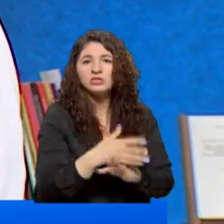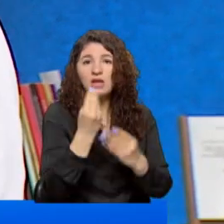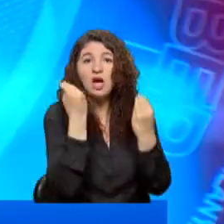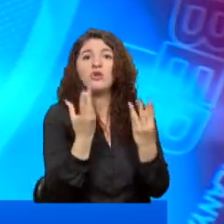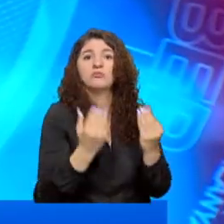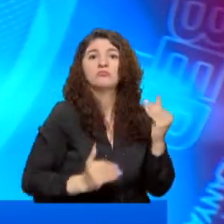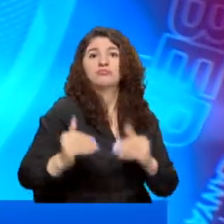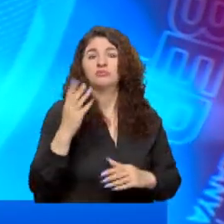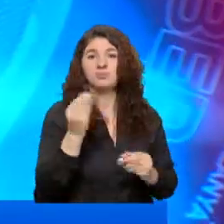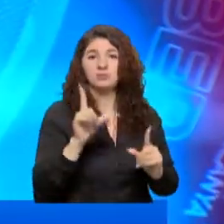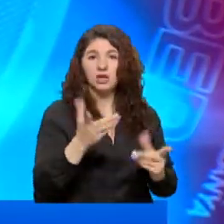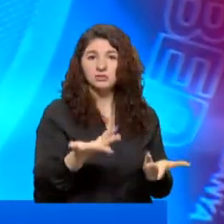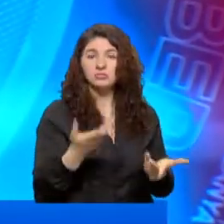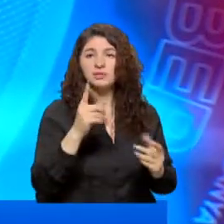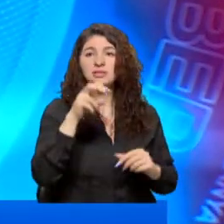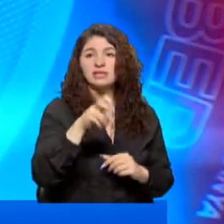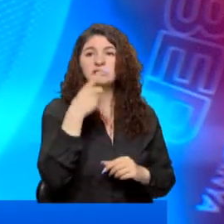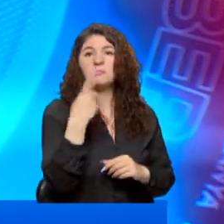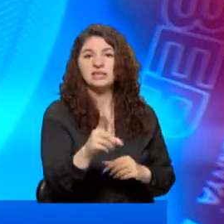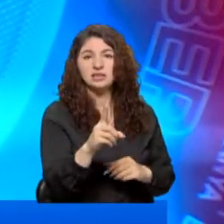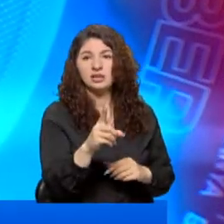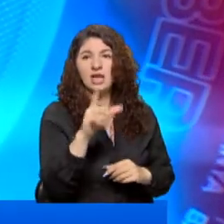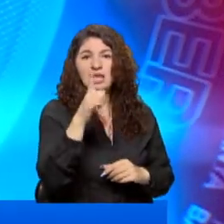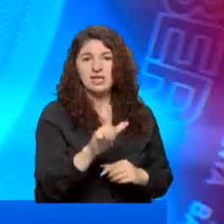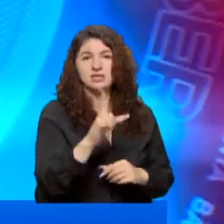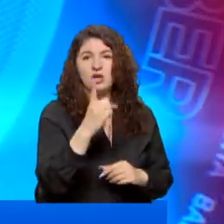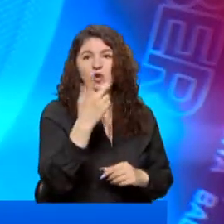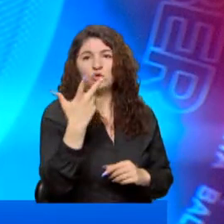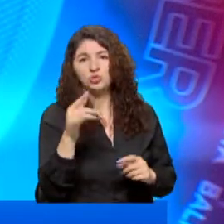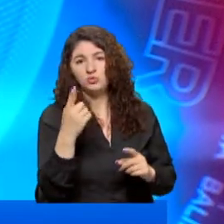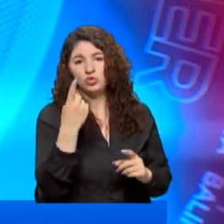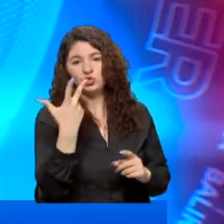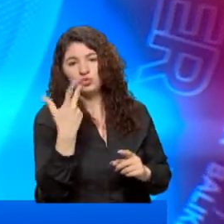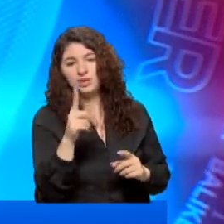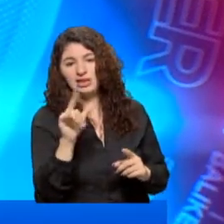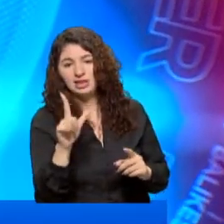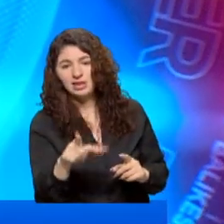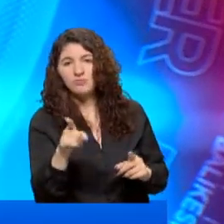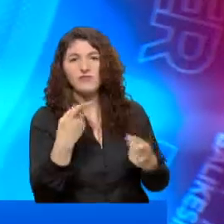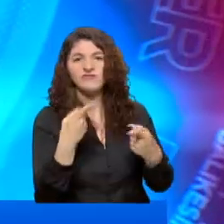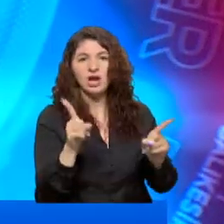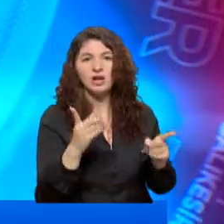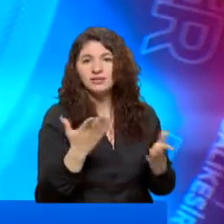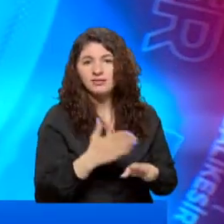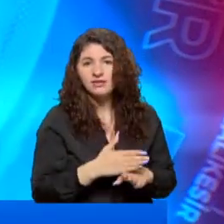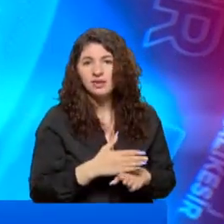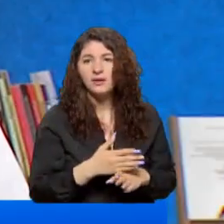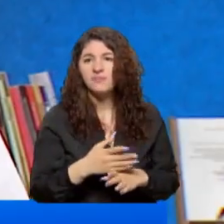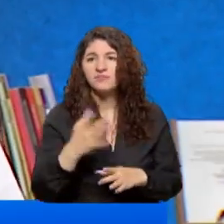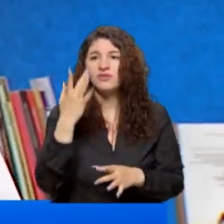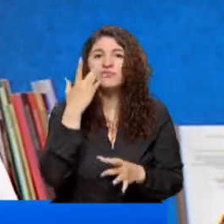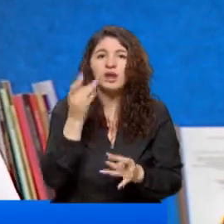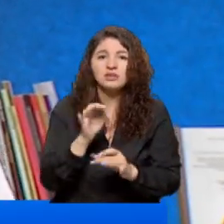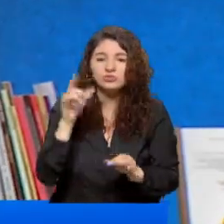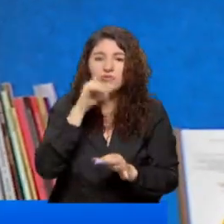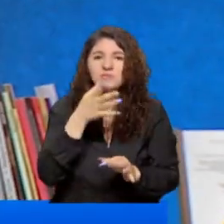daha iyi olmamız gerekir mesela 8000 litre 3000 litre Evet Niye bu kadar fark var bilinçsiz